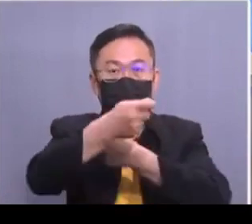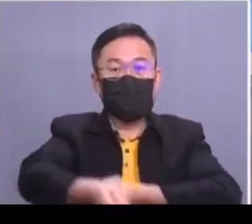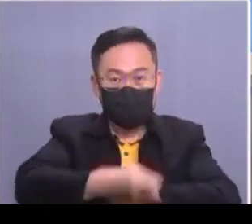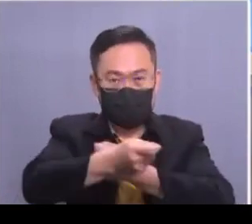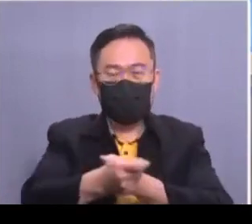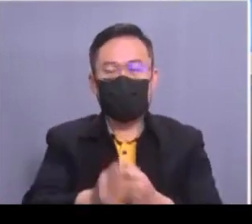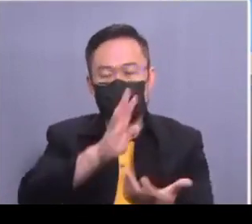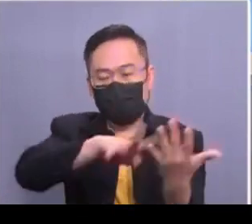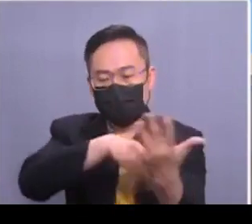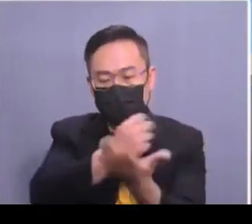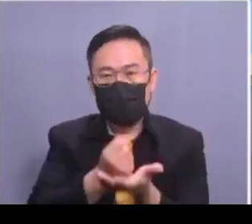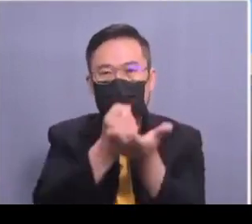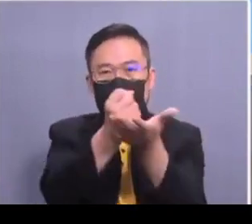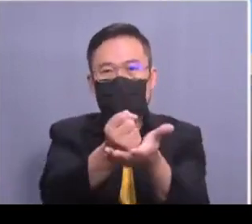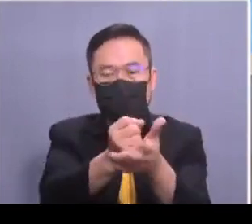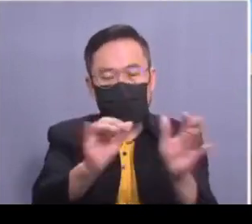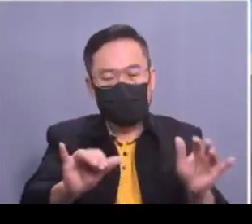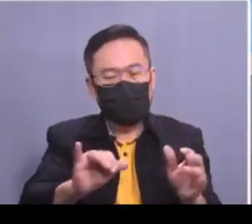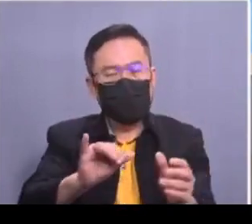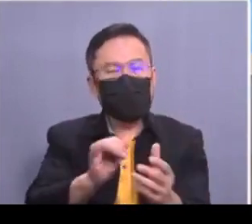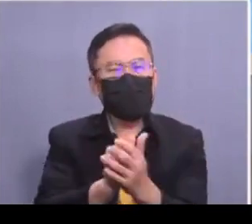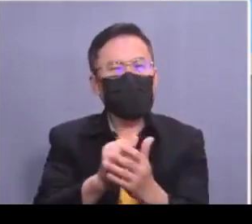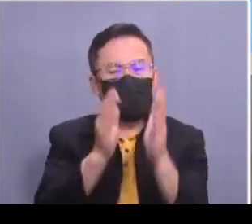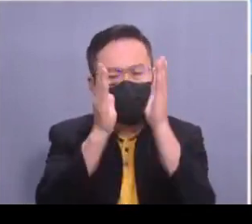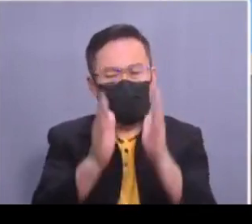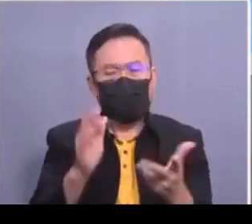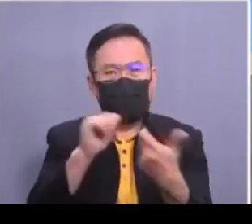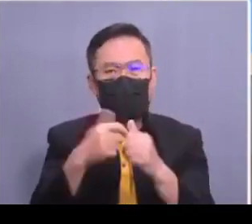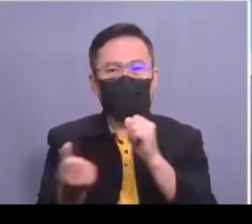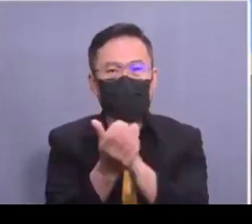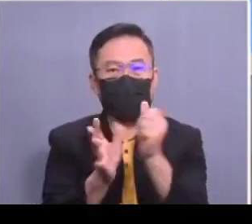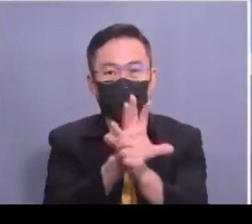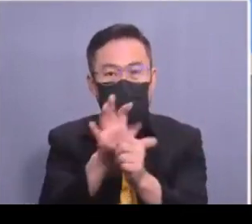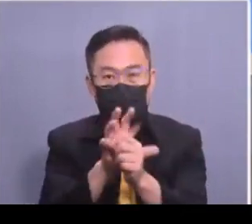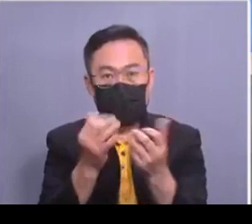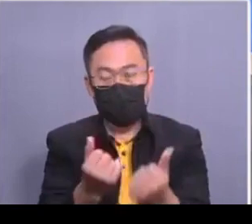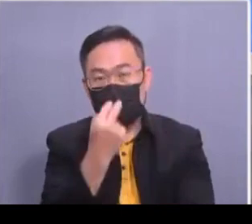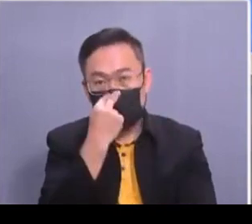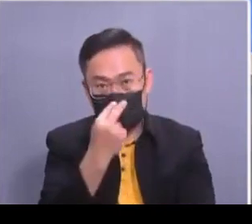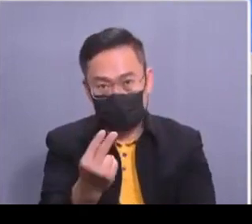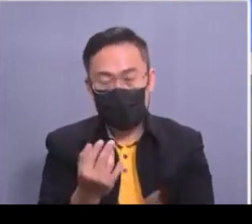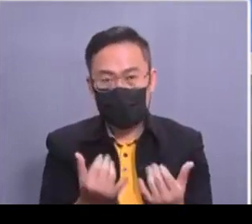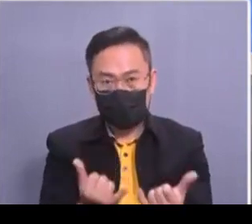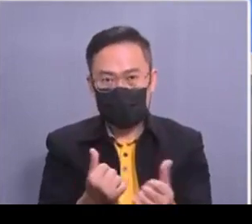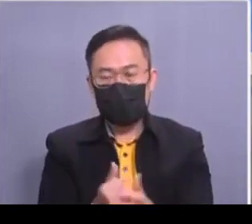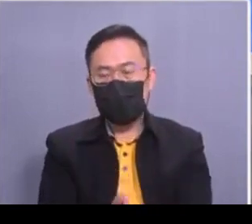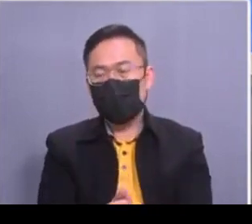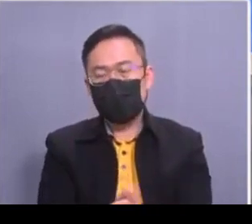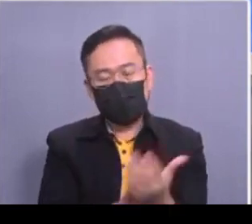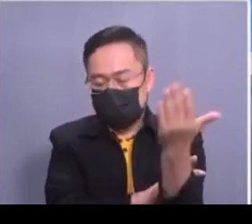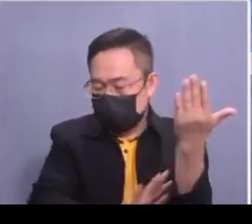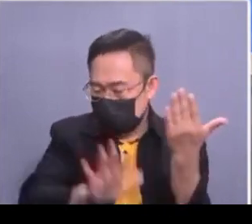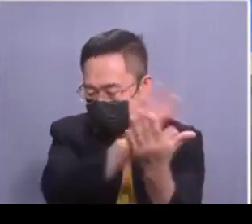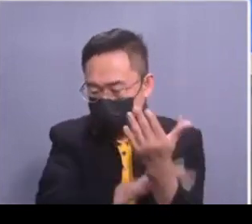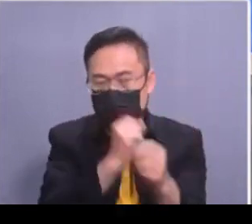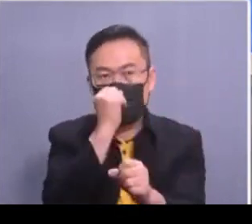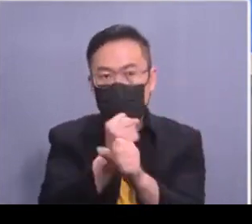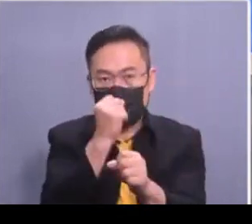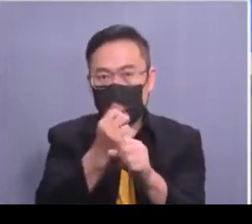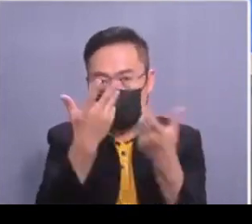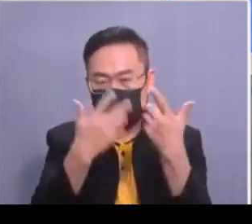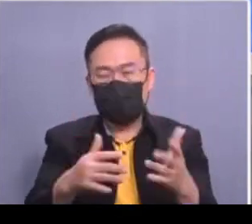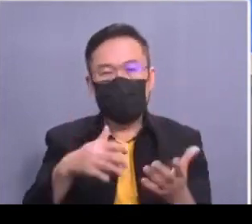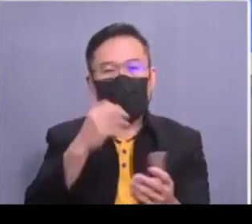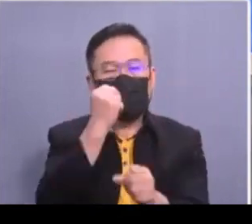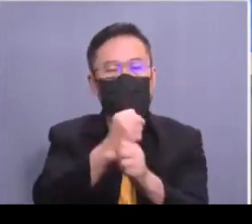ยู่ในแผนฟื้นฟูเศรษฐกิจและสังคมที่ได้รับผลกระทบจากโควิด -19 ซึ่งขณะนี้นะคะเกือบทุกพื้นที่เริ่มที่จะทำ